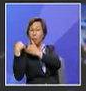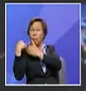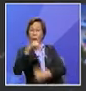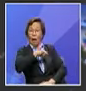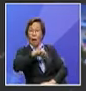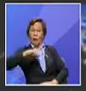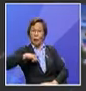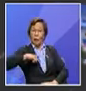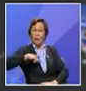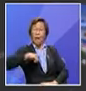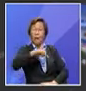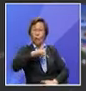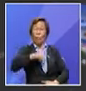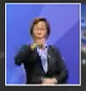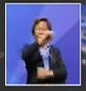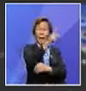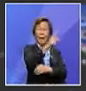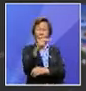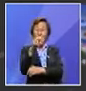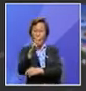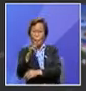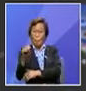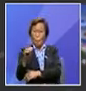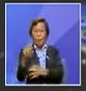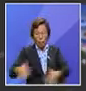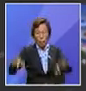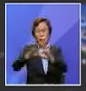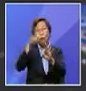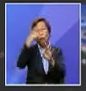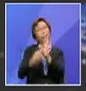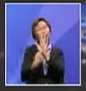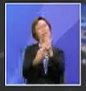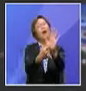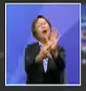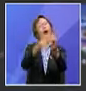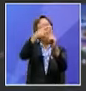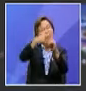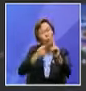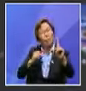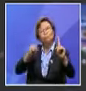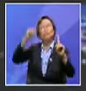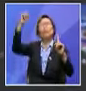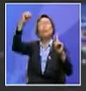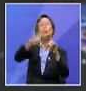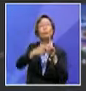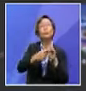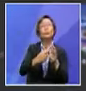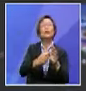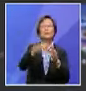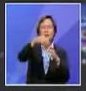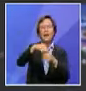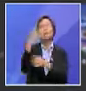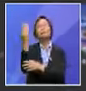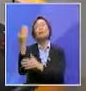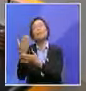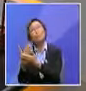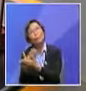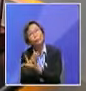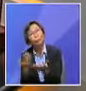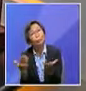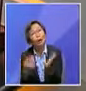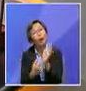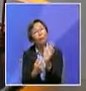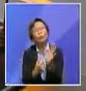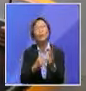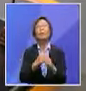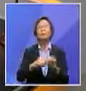agensi di bawah KKMM juga amat penting dalam kita menterjemahkan Bulan Kebangsaan ini dalam norma yang baru. Boleh kata